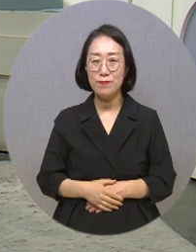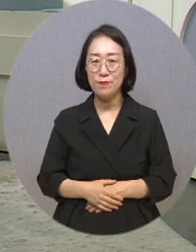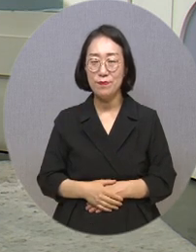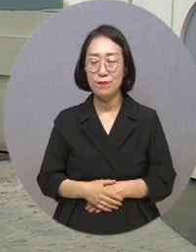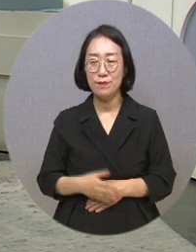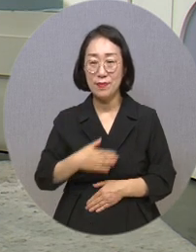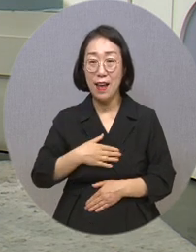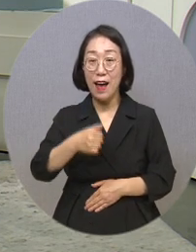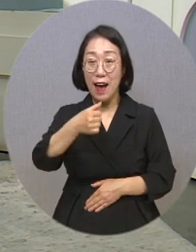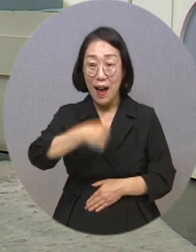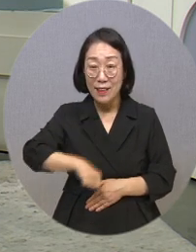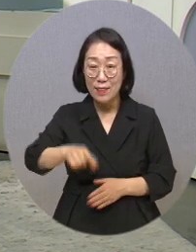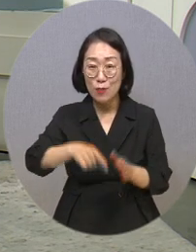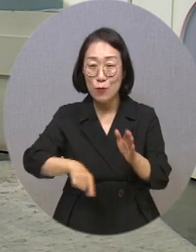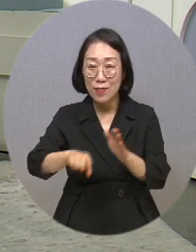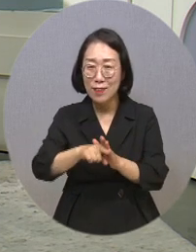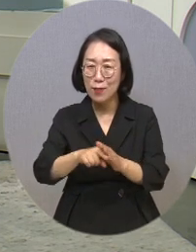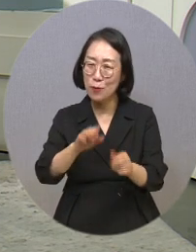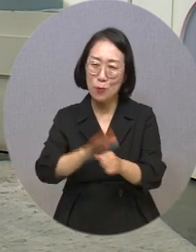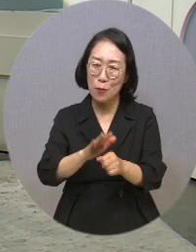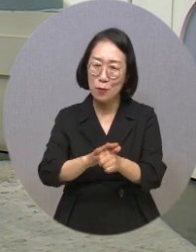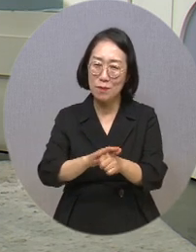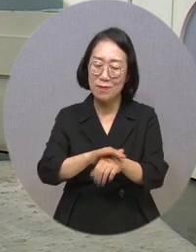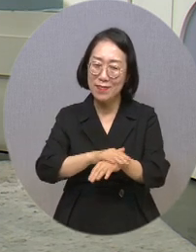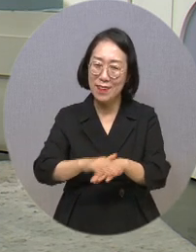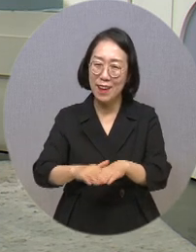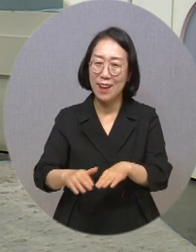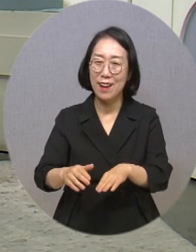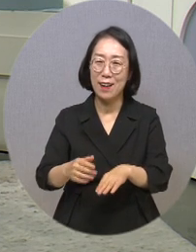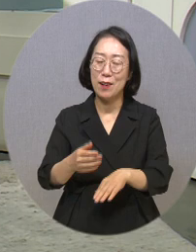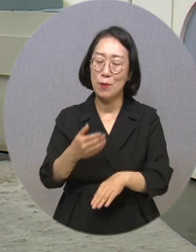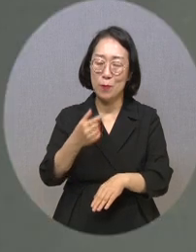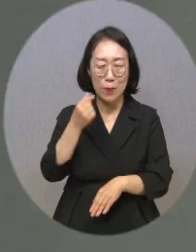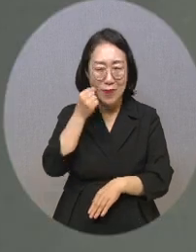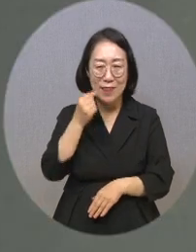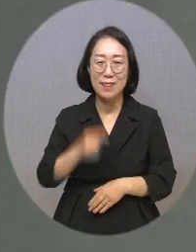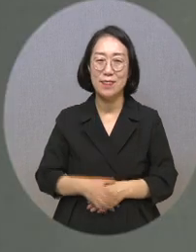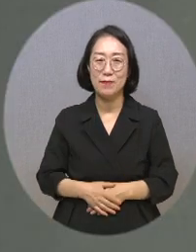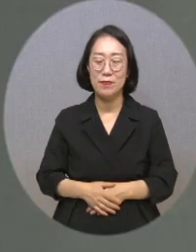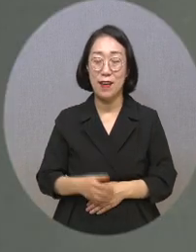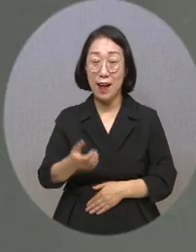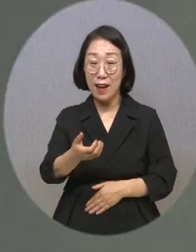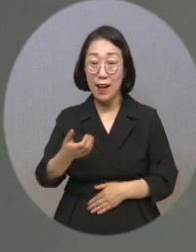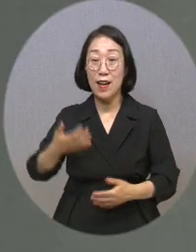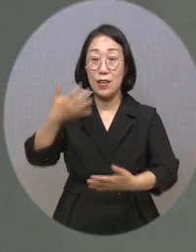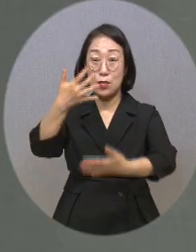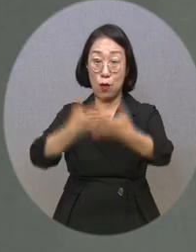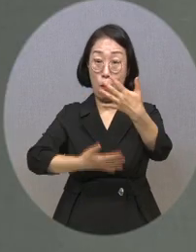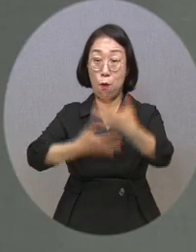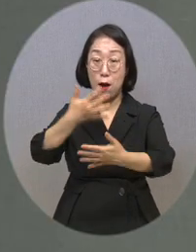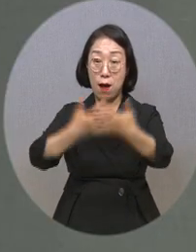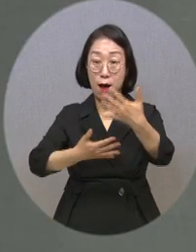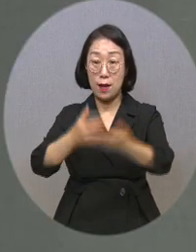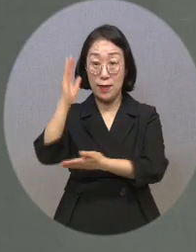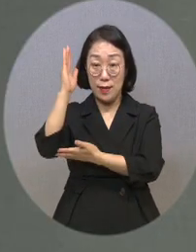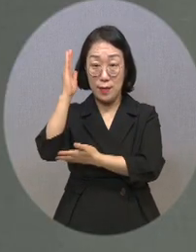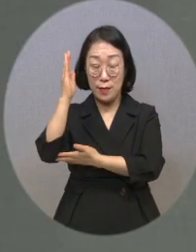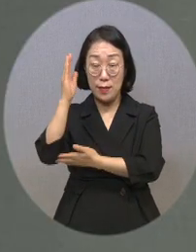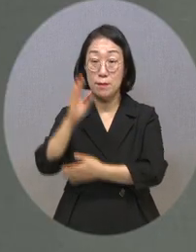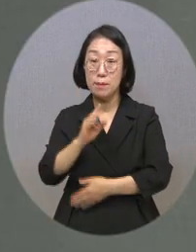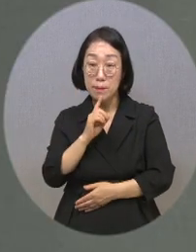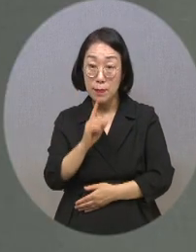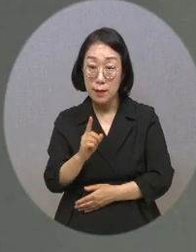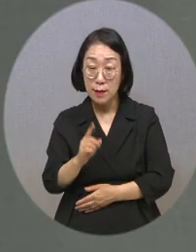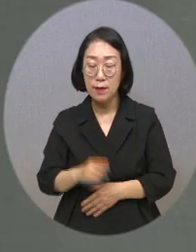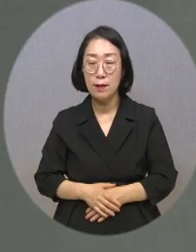우리 애를 위한 거는 못했어요. 사실은. 네, 네. 그러시구나. 아까 그 영화 얘기를 잠시 비추셨지만은